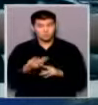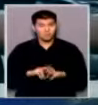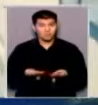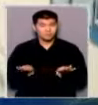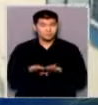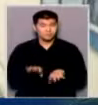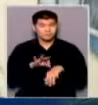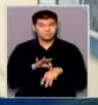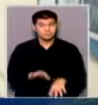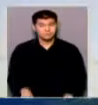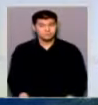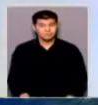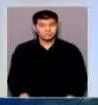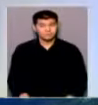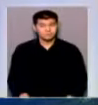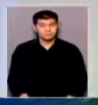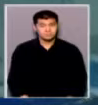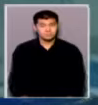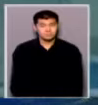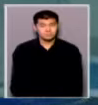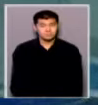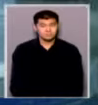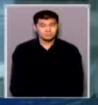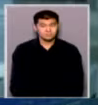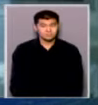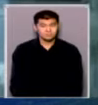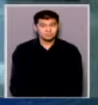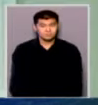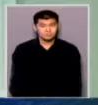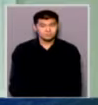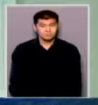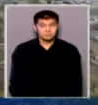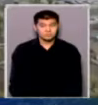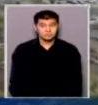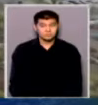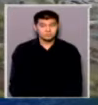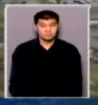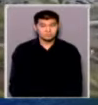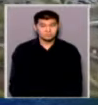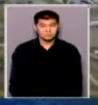білген жөн шығар. Ажар Қанатбекқызы, Ақшолпан Байқұтова, Талғат Қуанышев жаңалық қызметі үшін.